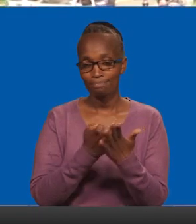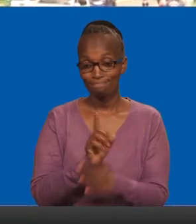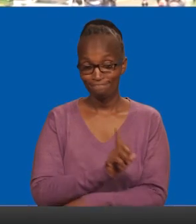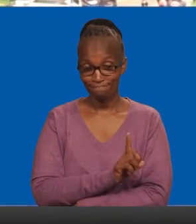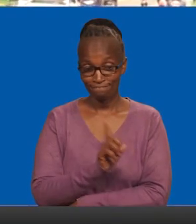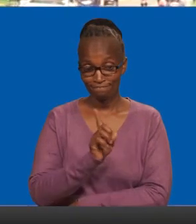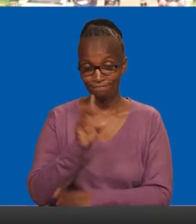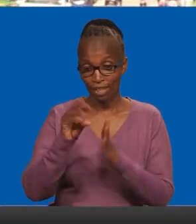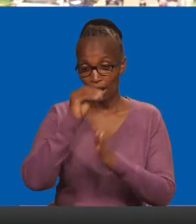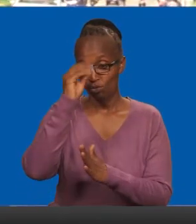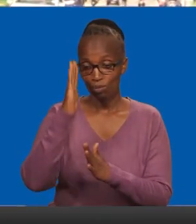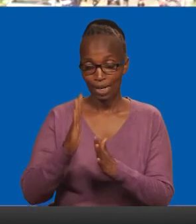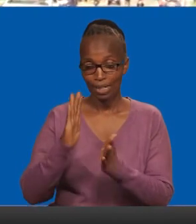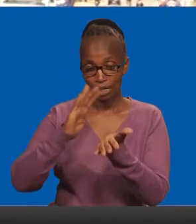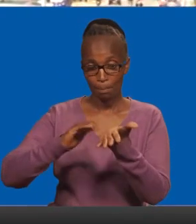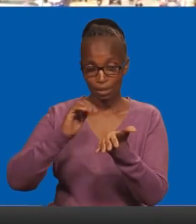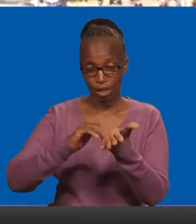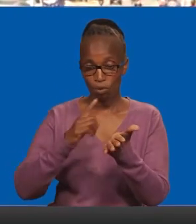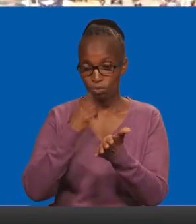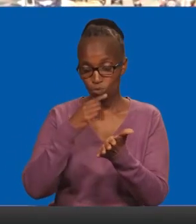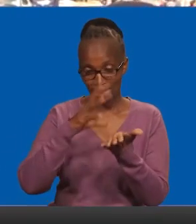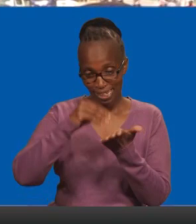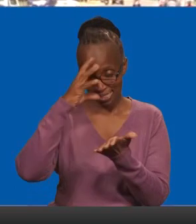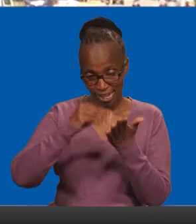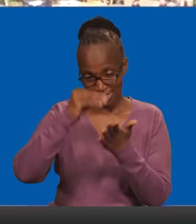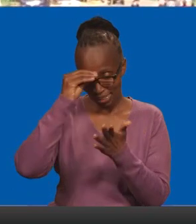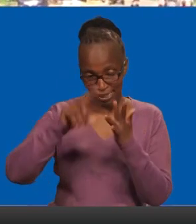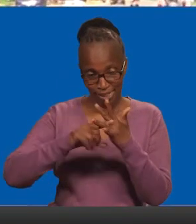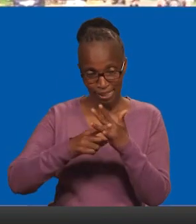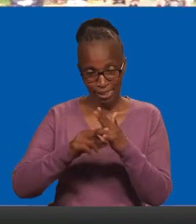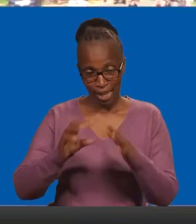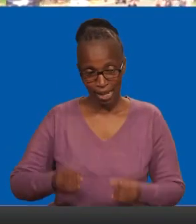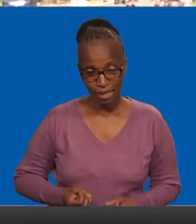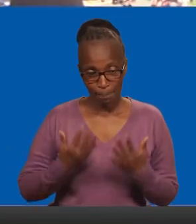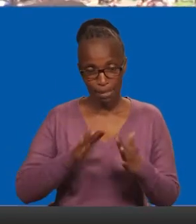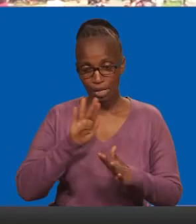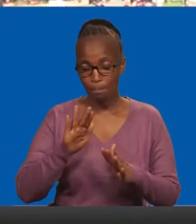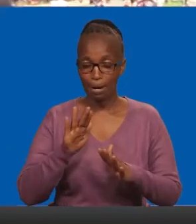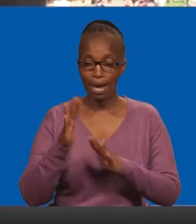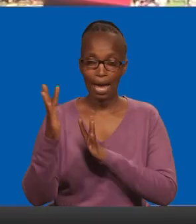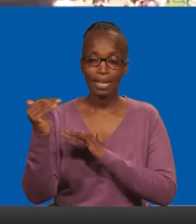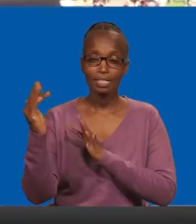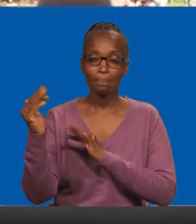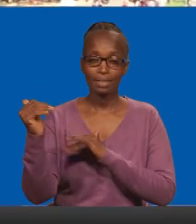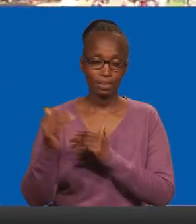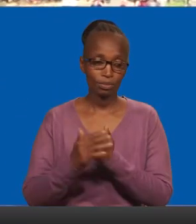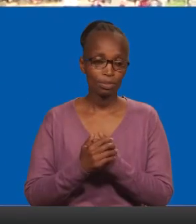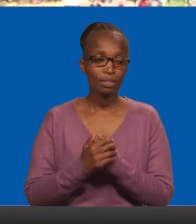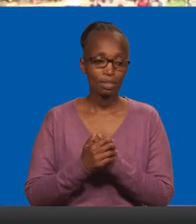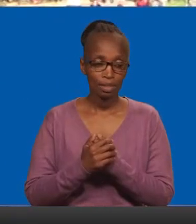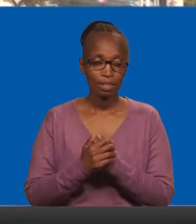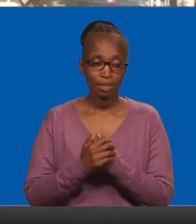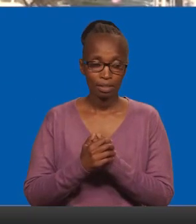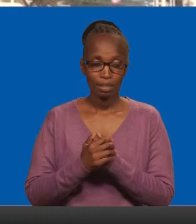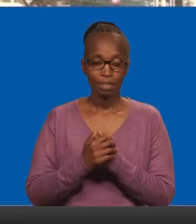Laura Agoso, ambaye ni mwanafunzi wa chuo kikuu cha Machakos na yasomia uguzi, akieleza matarajio yake baada ya kuupisha mwaka